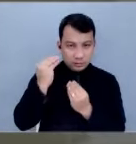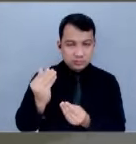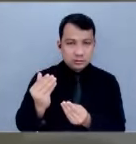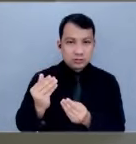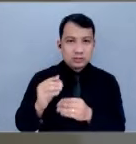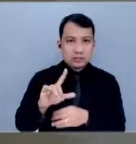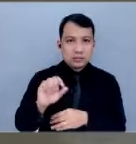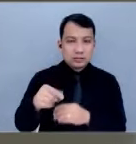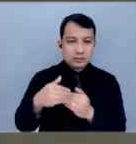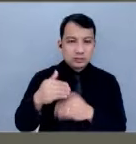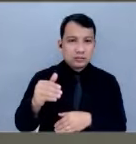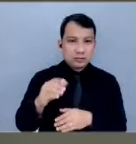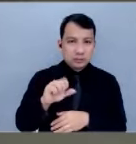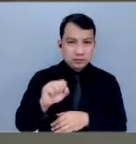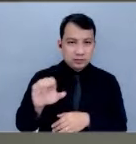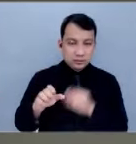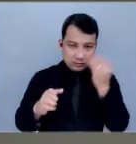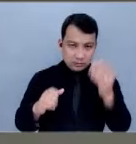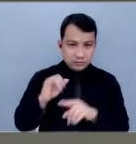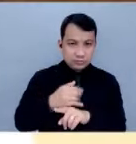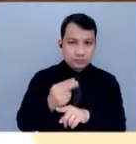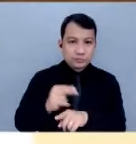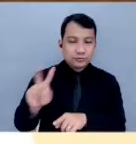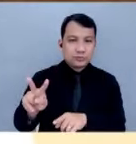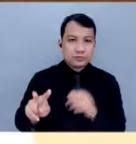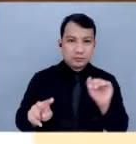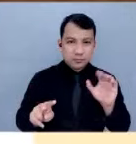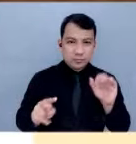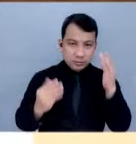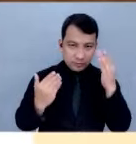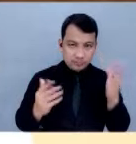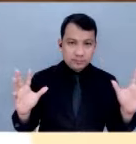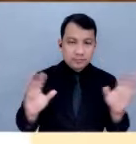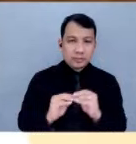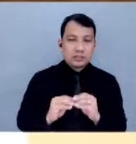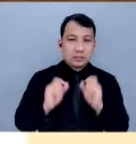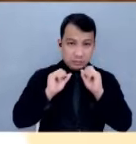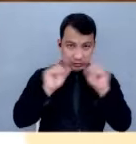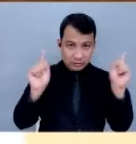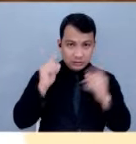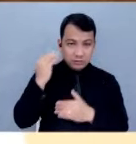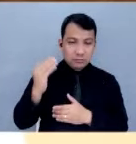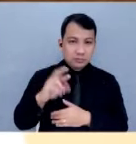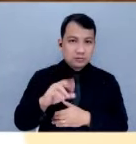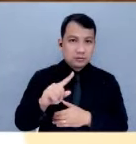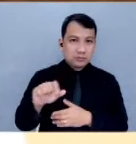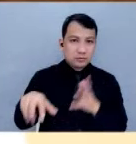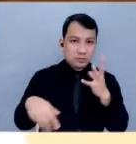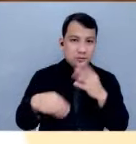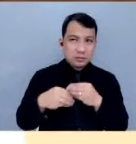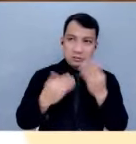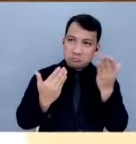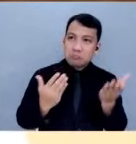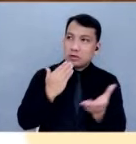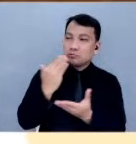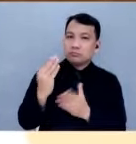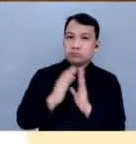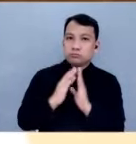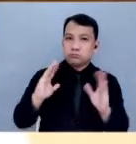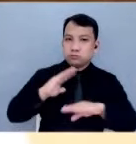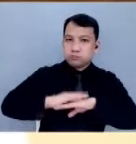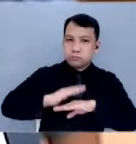leptospirosis cases noong June 2 hanggang 15. It is a surprising rate. We would even say it is alarming, but it